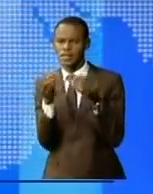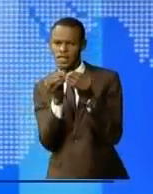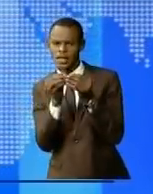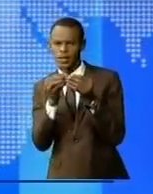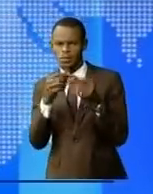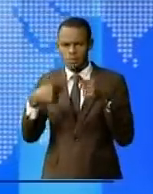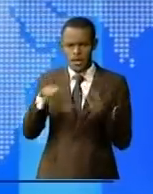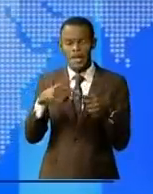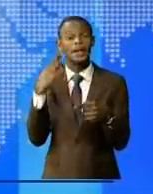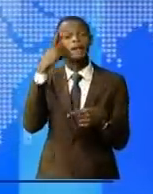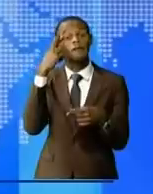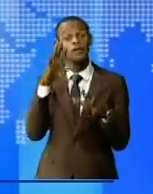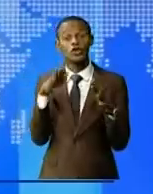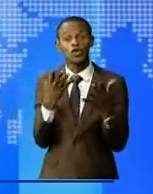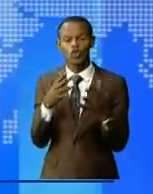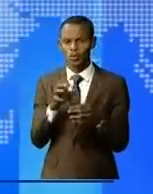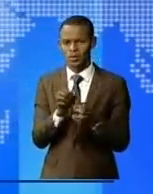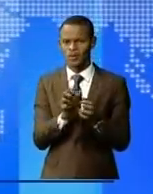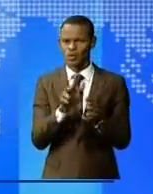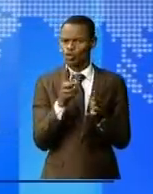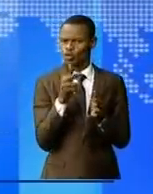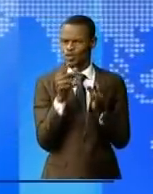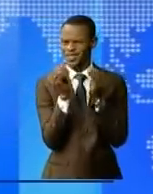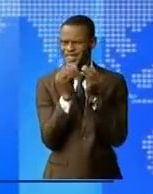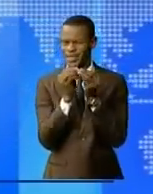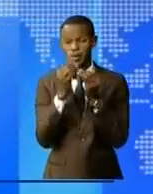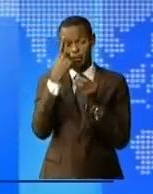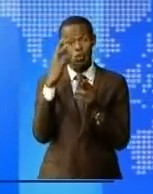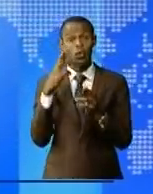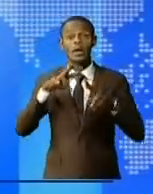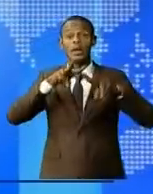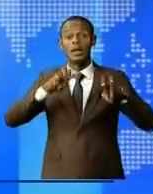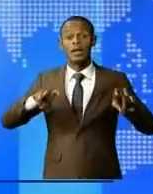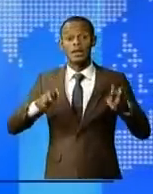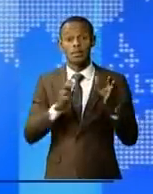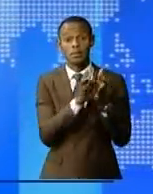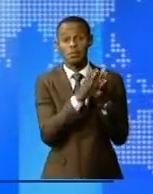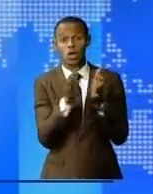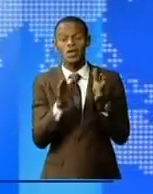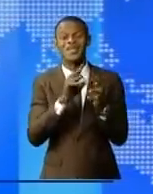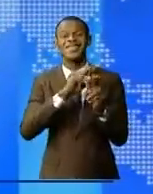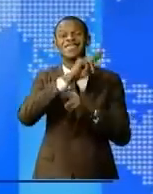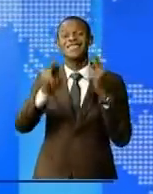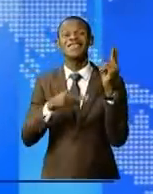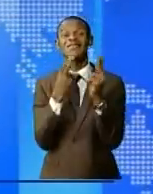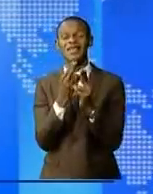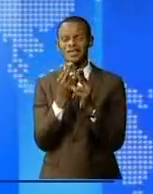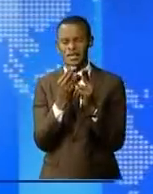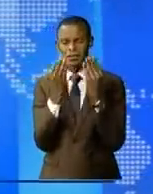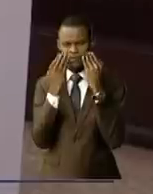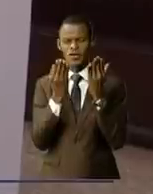du troisième cycle de l'examen périodique universel. Le détail avec Suzingo Chibui et Guilain